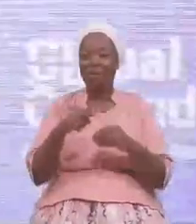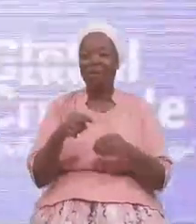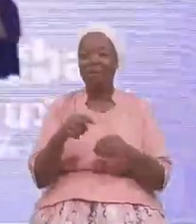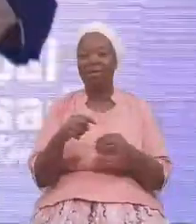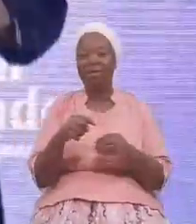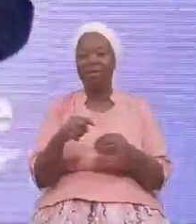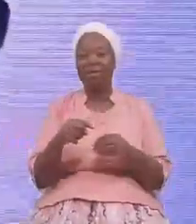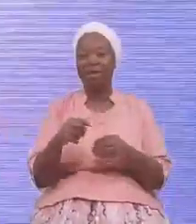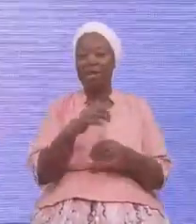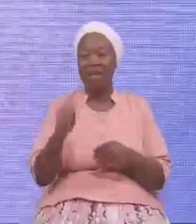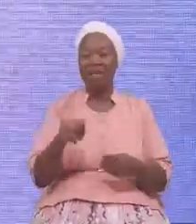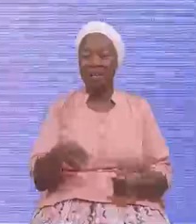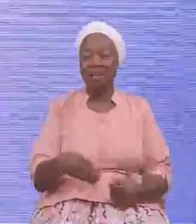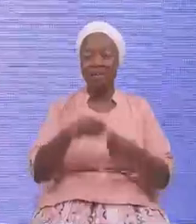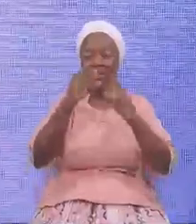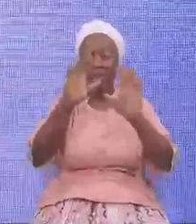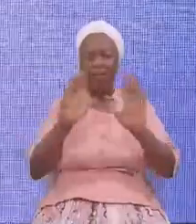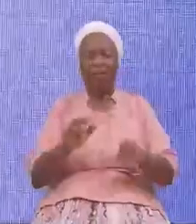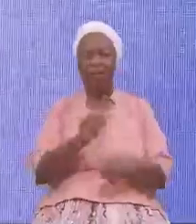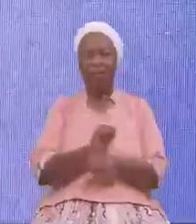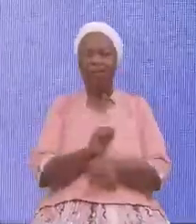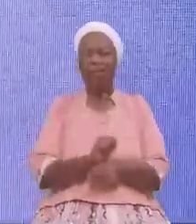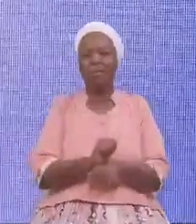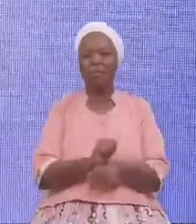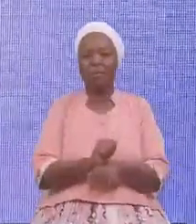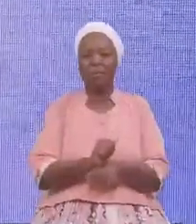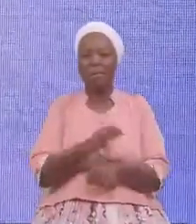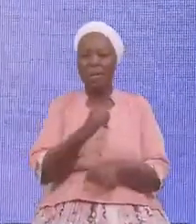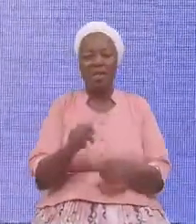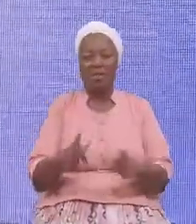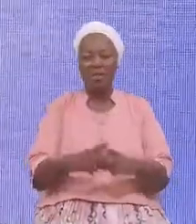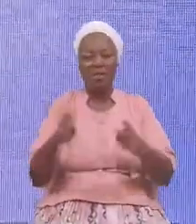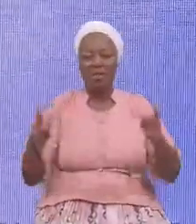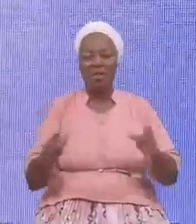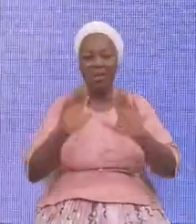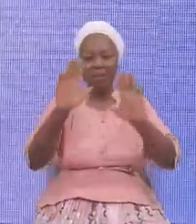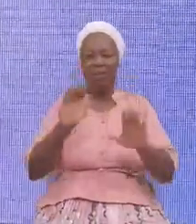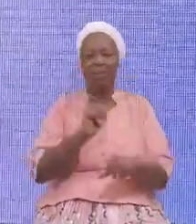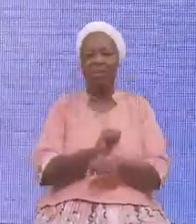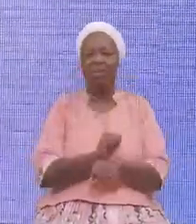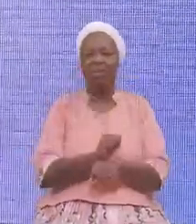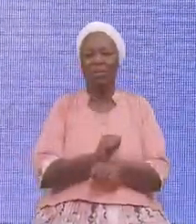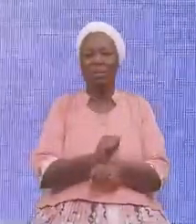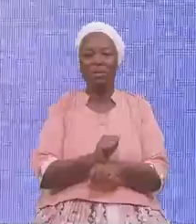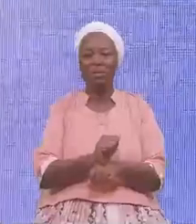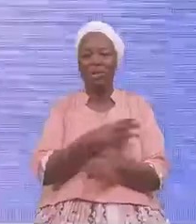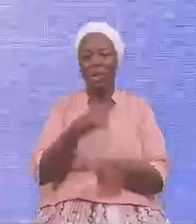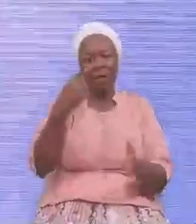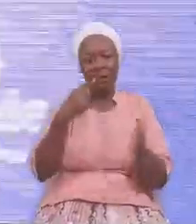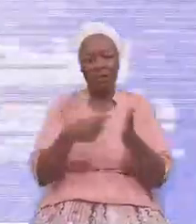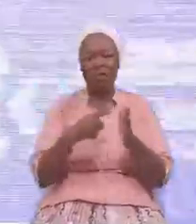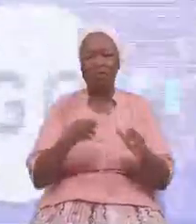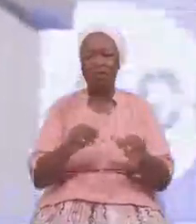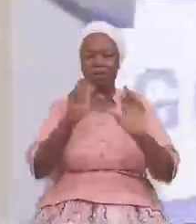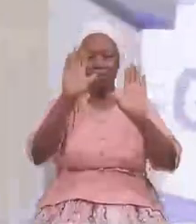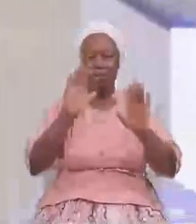d'un miracle spécial. Un miracle important. Et le même miracle qui a